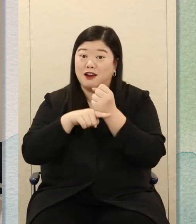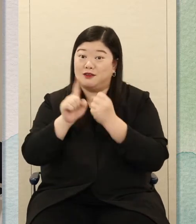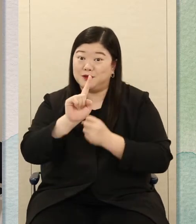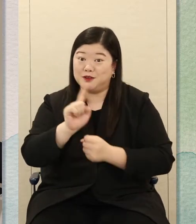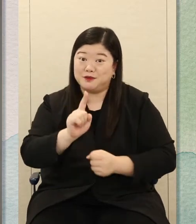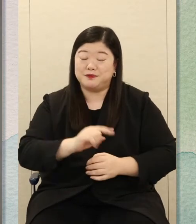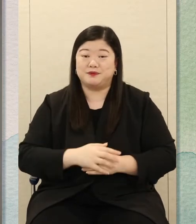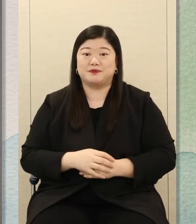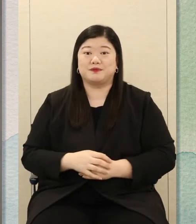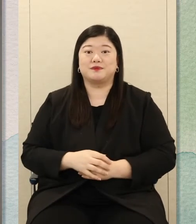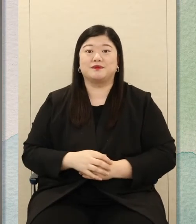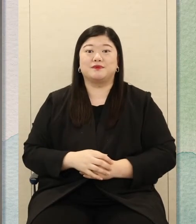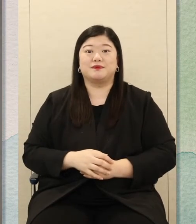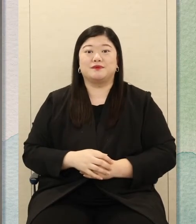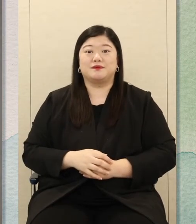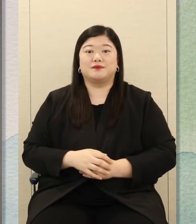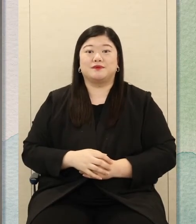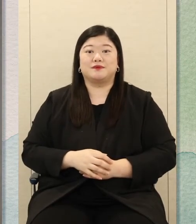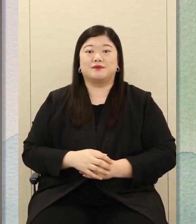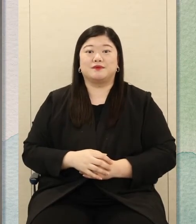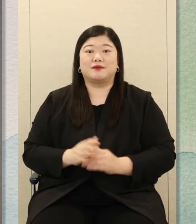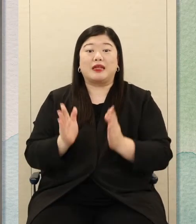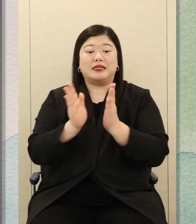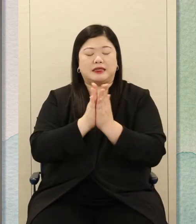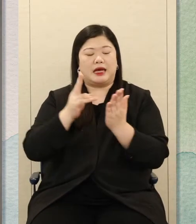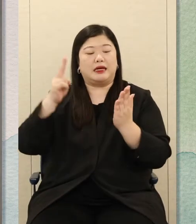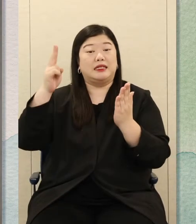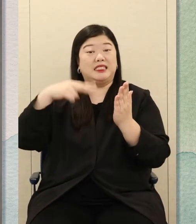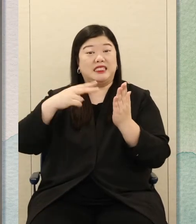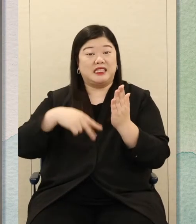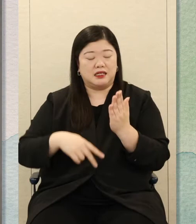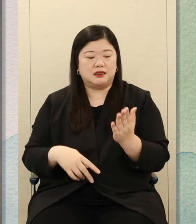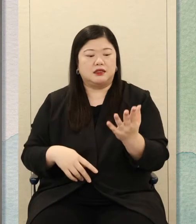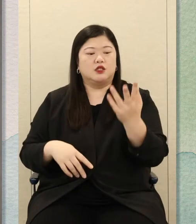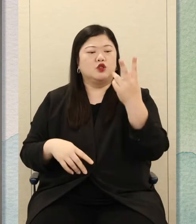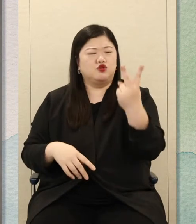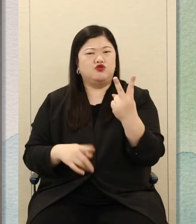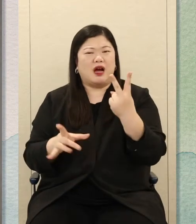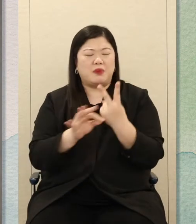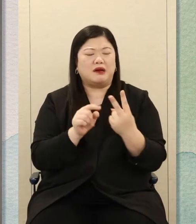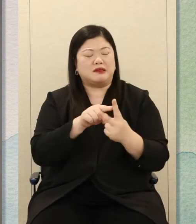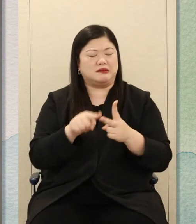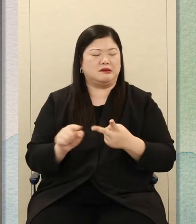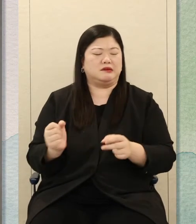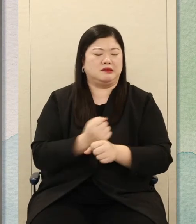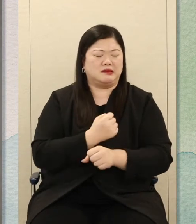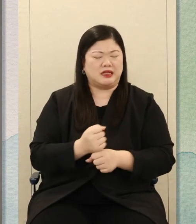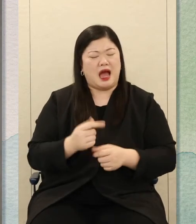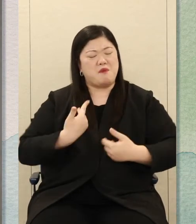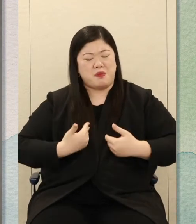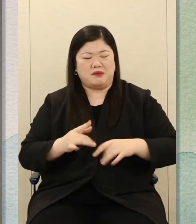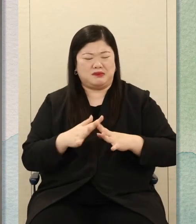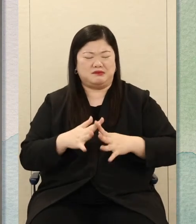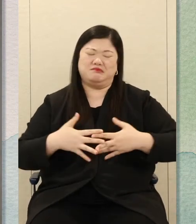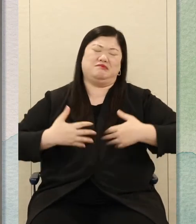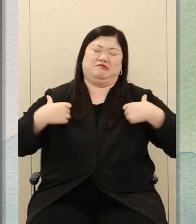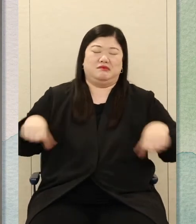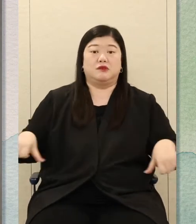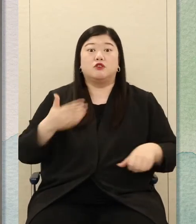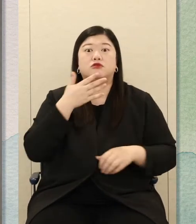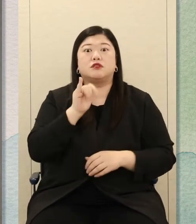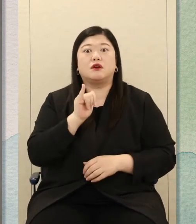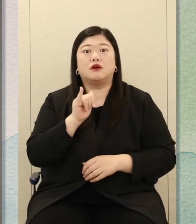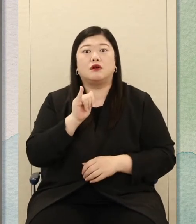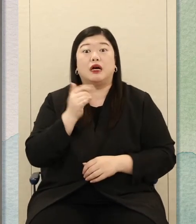거냐면 예, 독서 모임을 무조건 하는 거예요. 예, 무조건 하는 거예요. 그러니까 독서 모임은